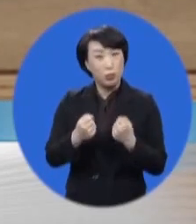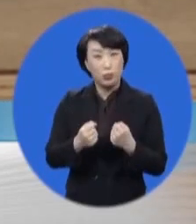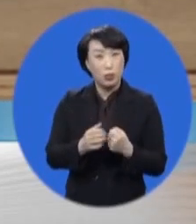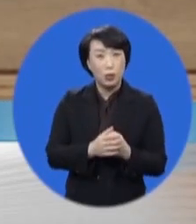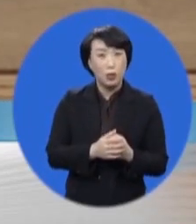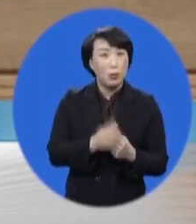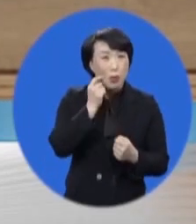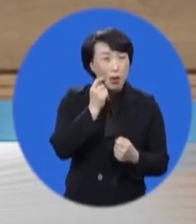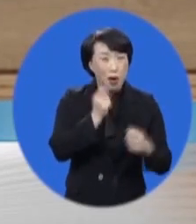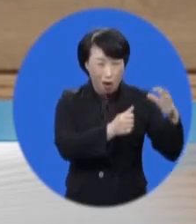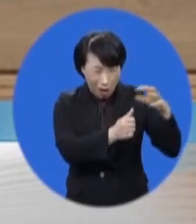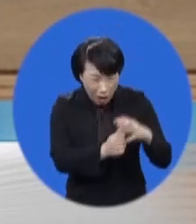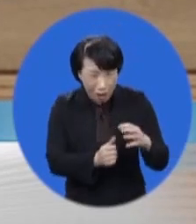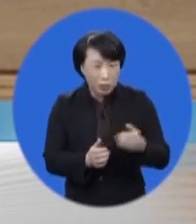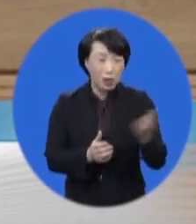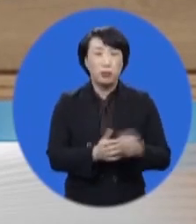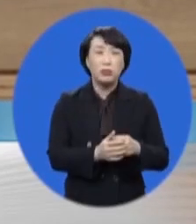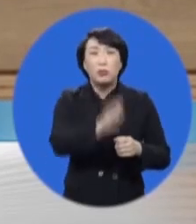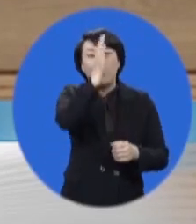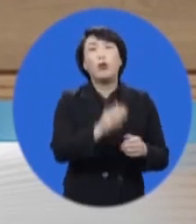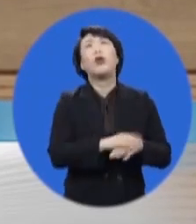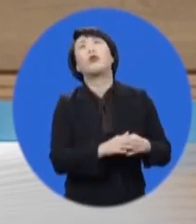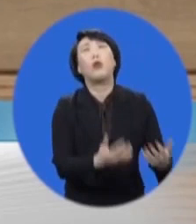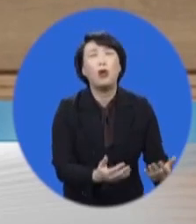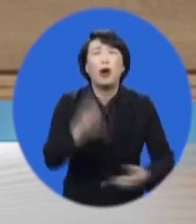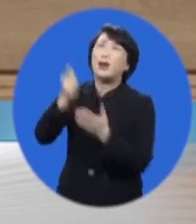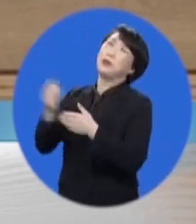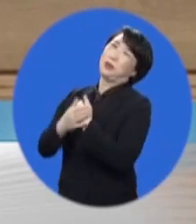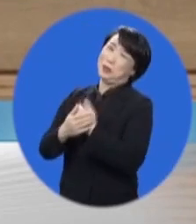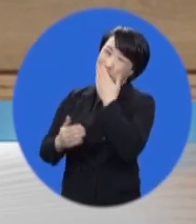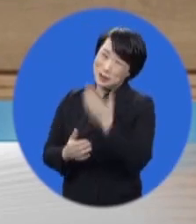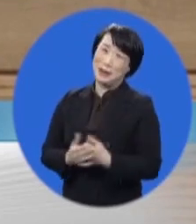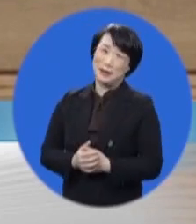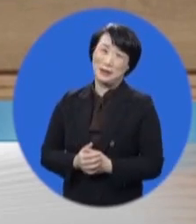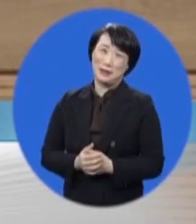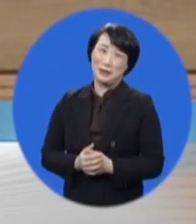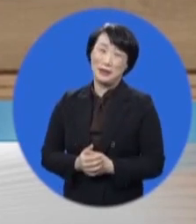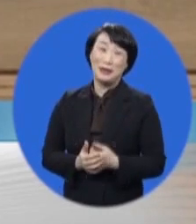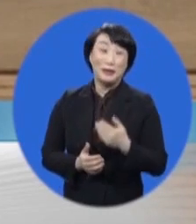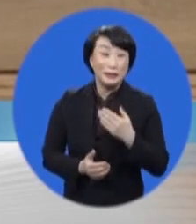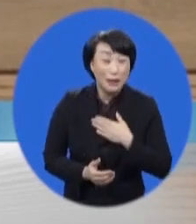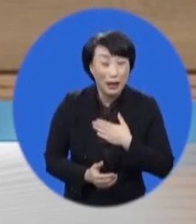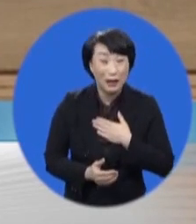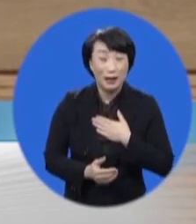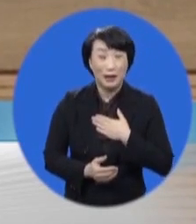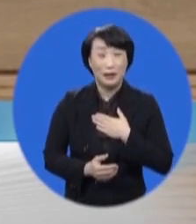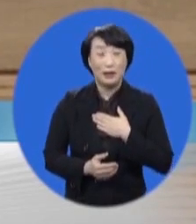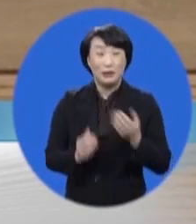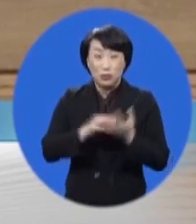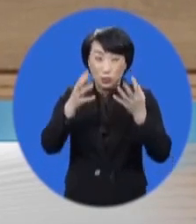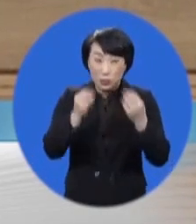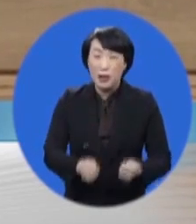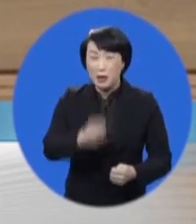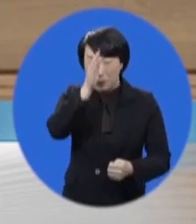없는 의학적으로 죽어야 하는 질병을 누가 해보겠어요? 하나님이 해보신다. 내